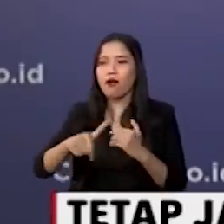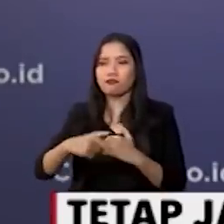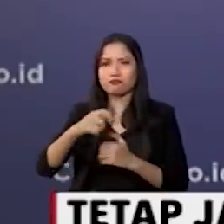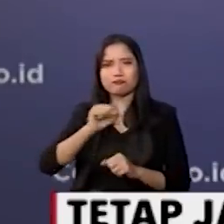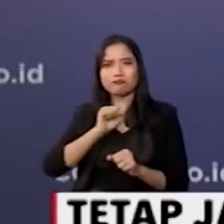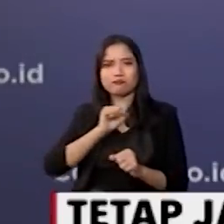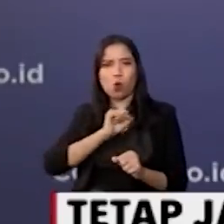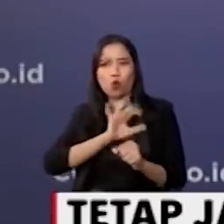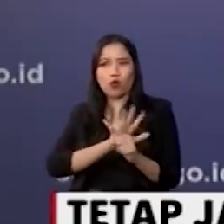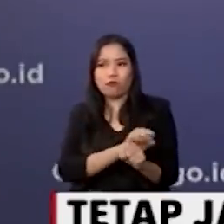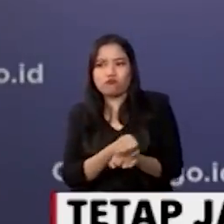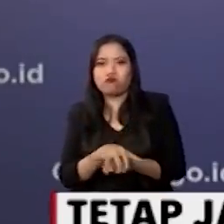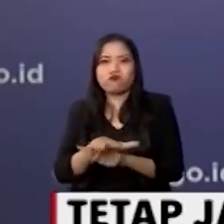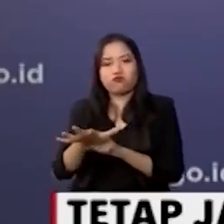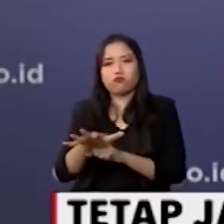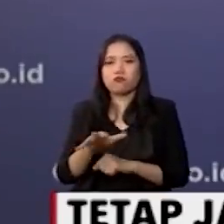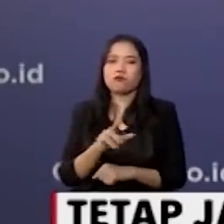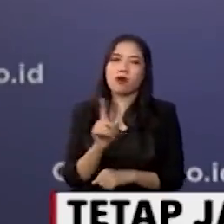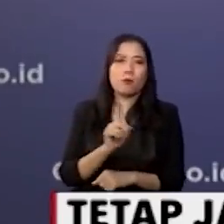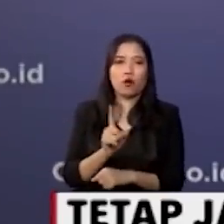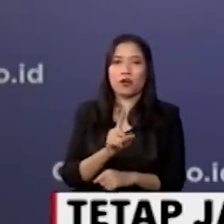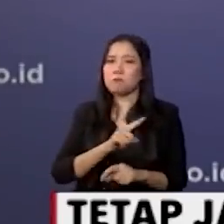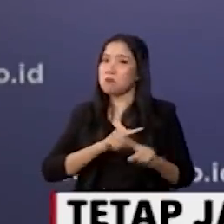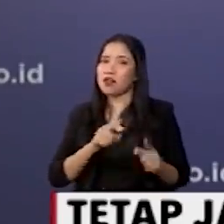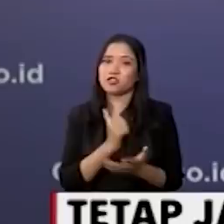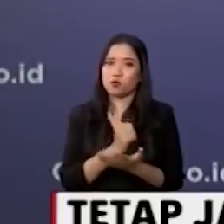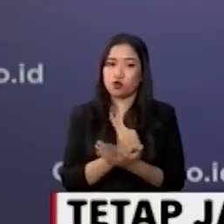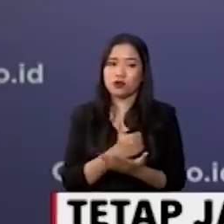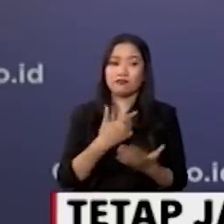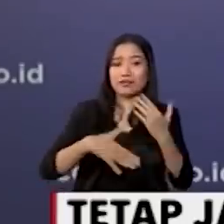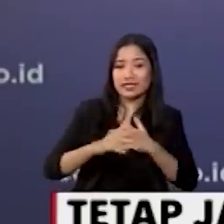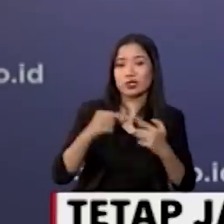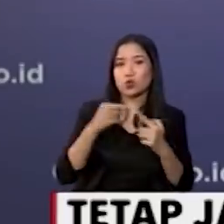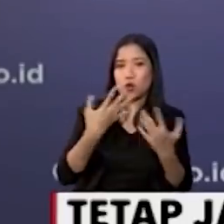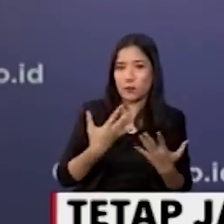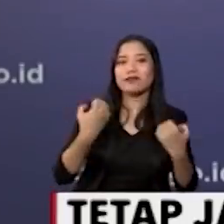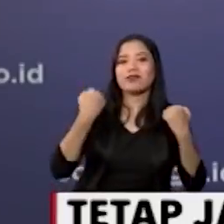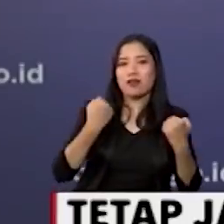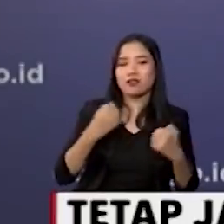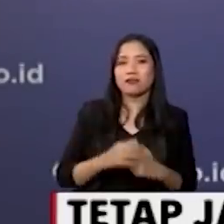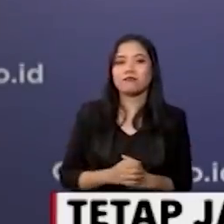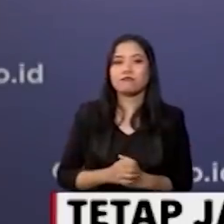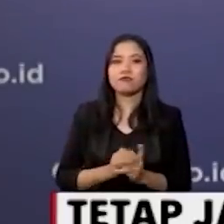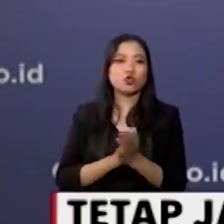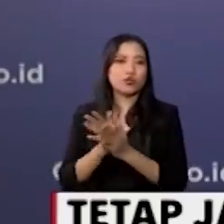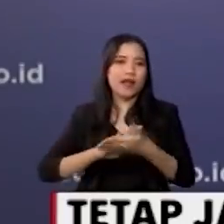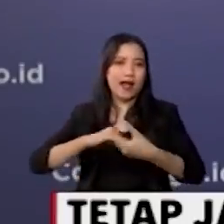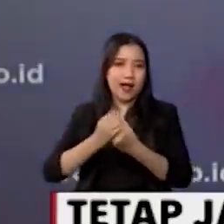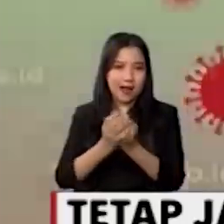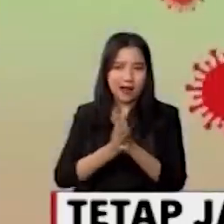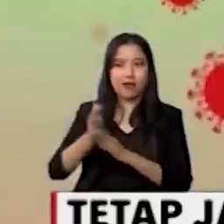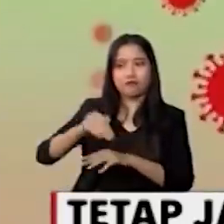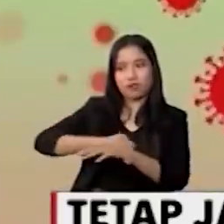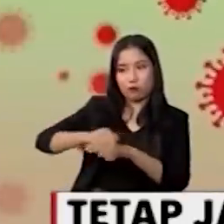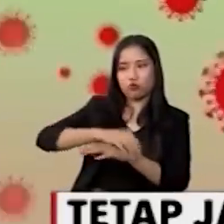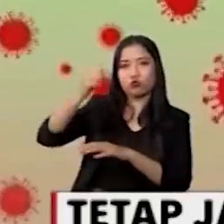penyakit, padahal tujuan kita pergi adalah untuk sehat. Cucilah tangan dengan sabun dan air mengalir selama 20 detik sebelum dan